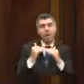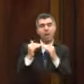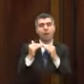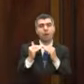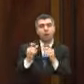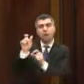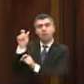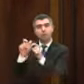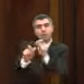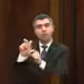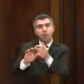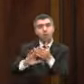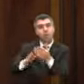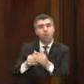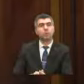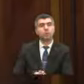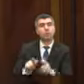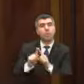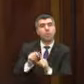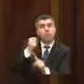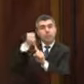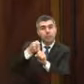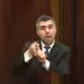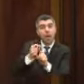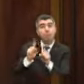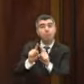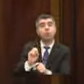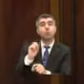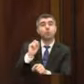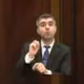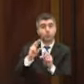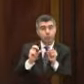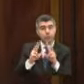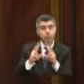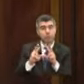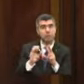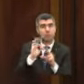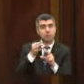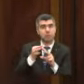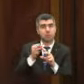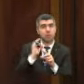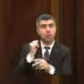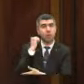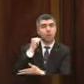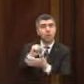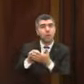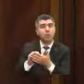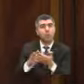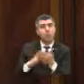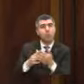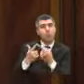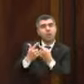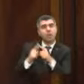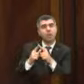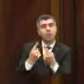المغربي، لكي يكون هناك اصلاح ولكن في نظري وفي تقديري انه لن يكون هناك اصلاح جبائي في غياب